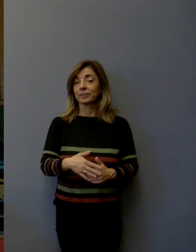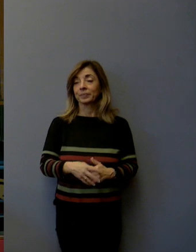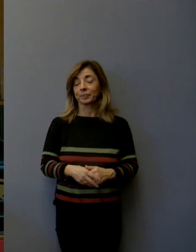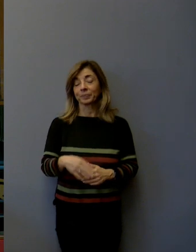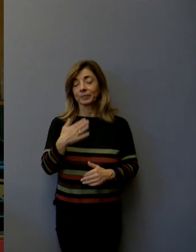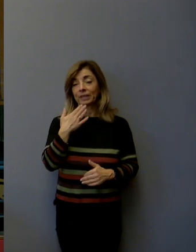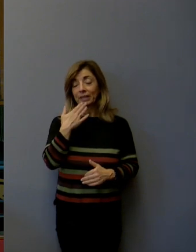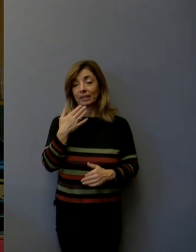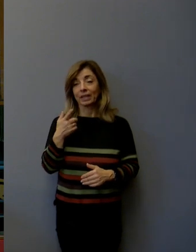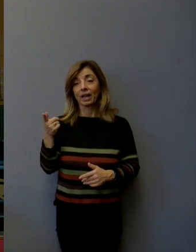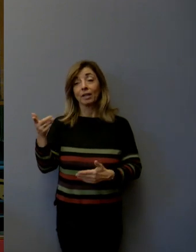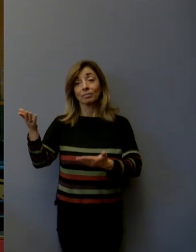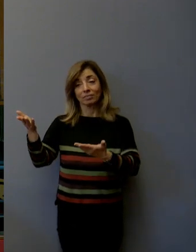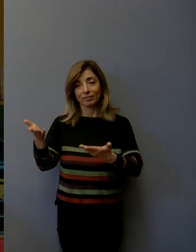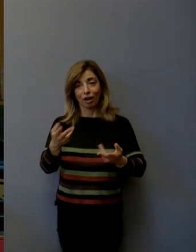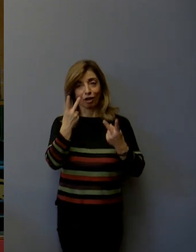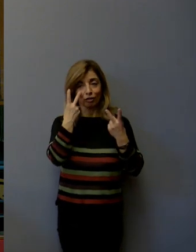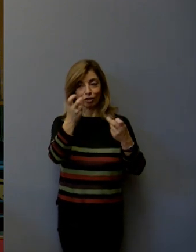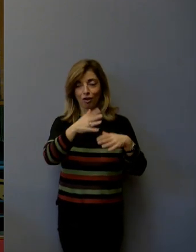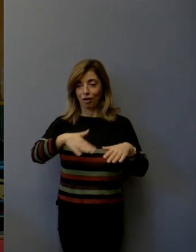della vostra visita